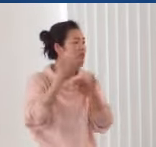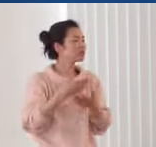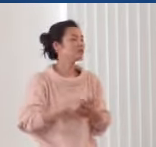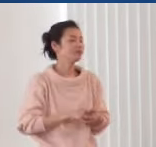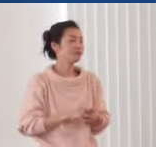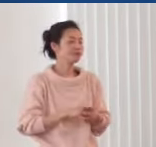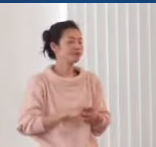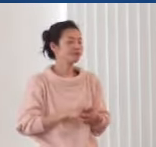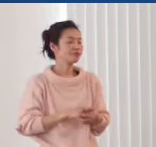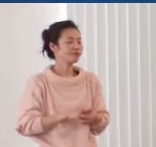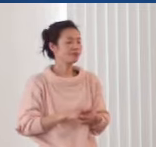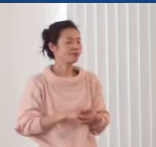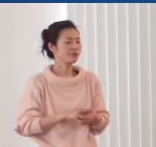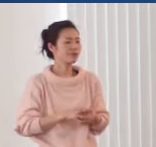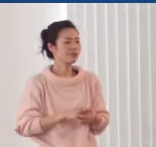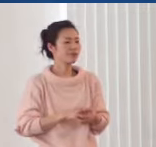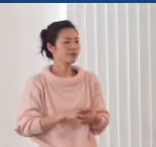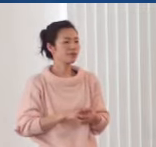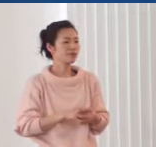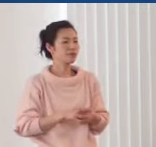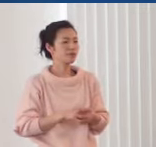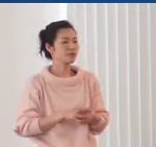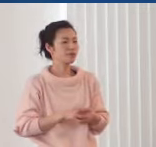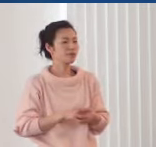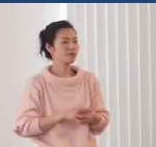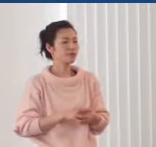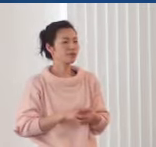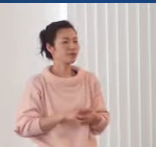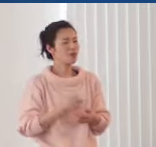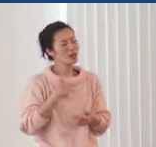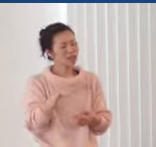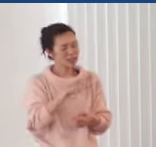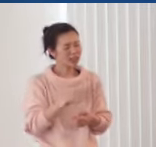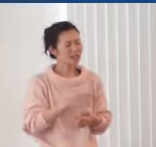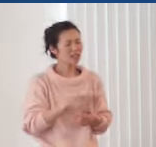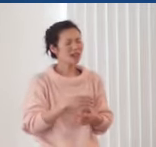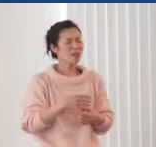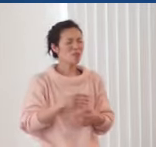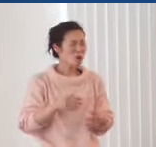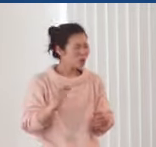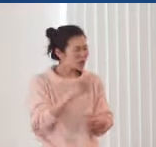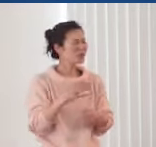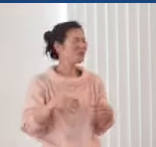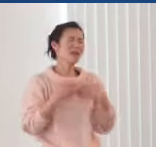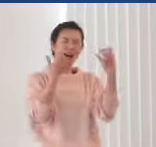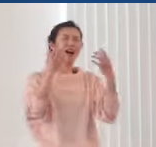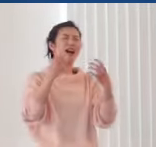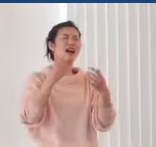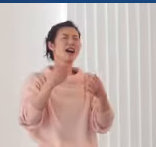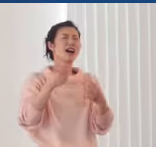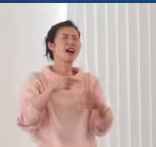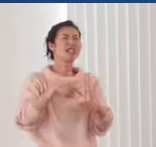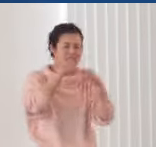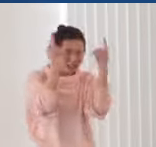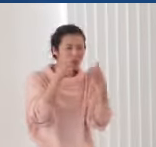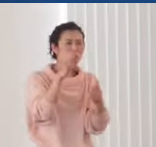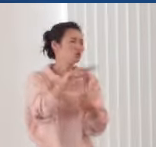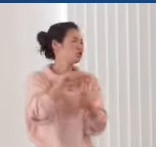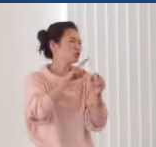なさることは皆永遠に変わらない、何かを付け加えることも取り去ることもできない。